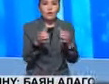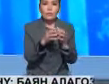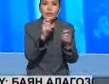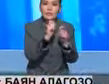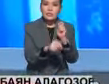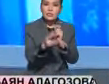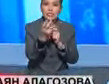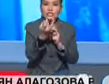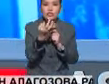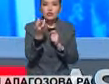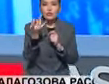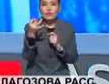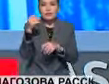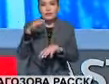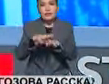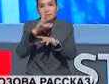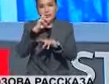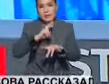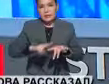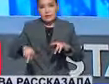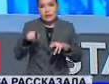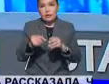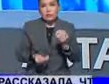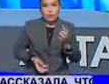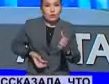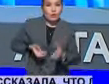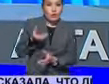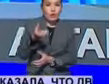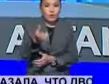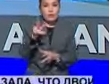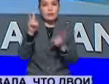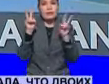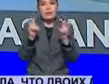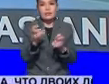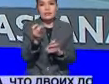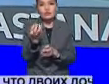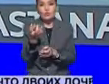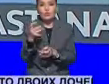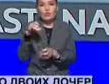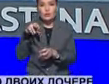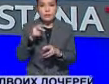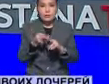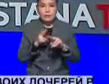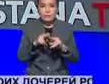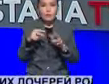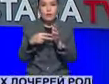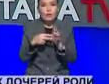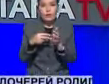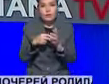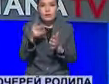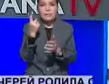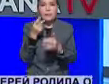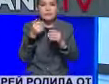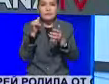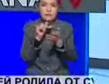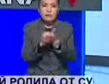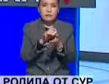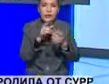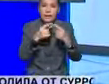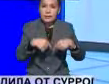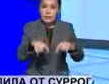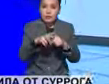дочерней компании «Жусанбанк». По их словам, они вложили свои средства в так называемые структурные ноты. Их стоимость отражалась в мобильном приложении